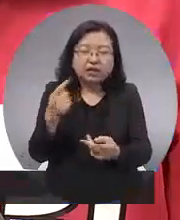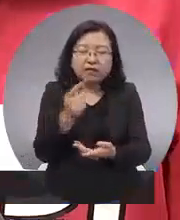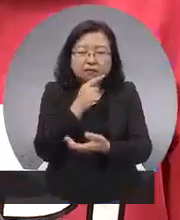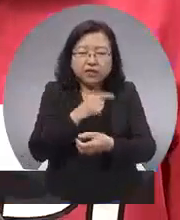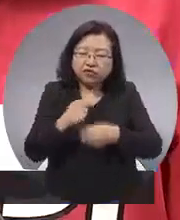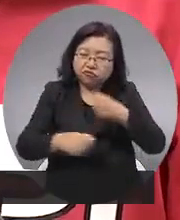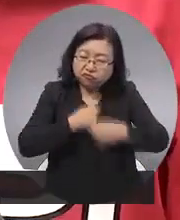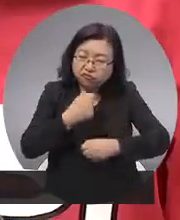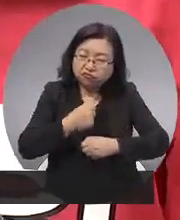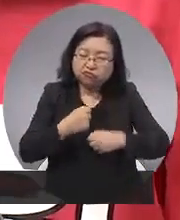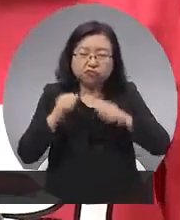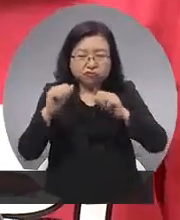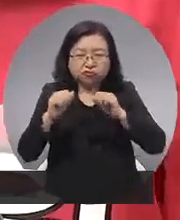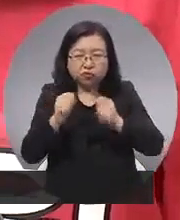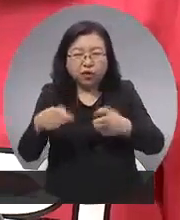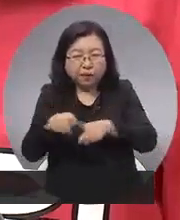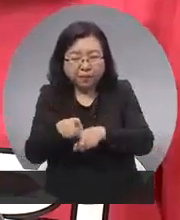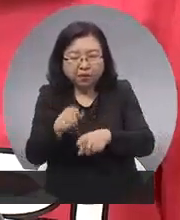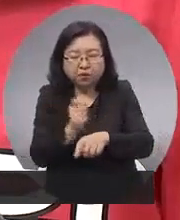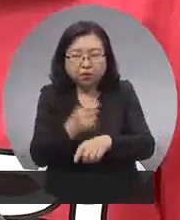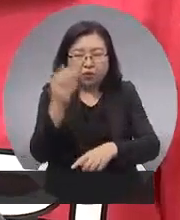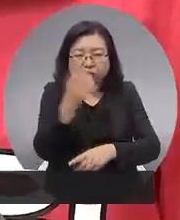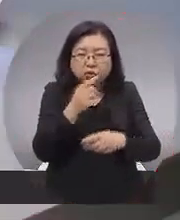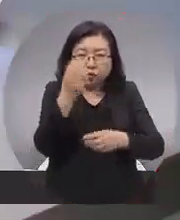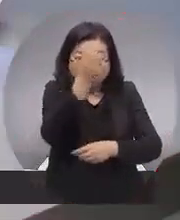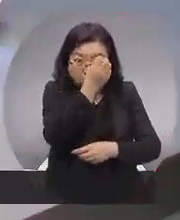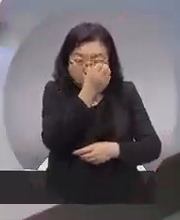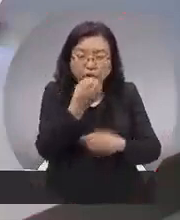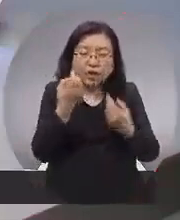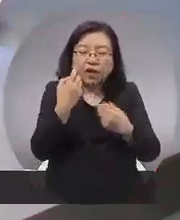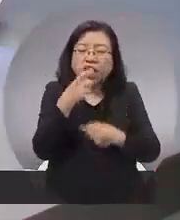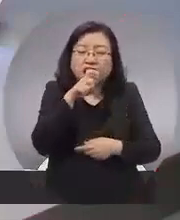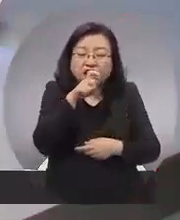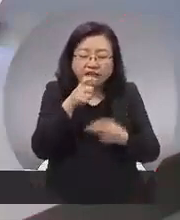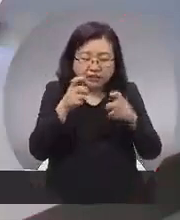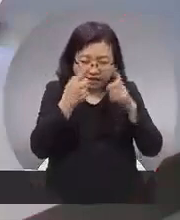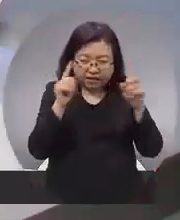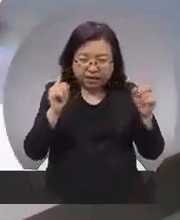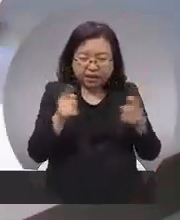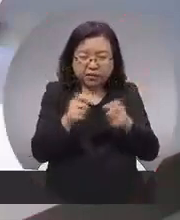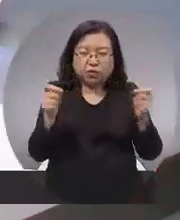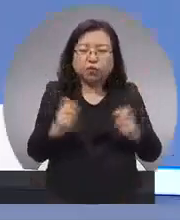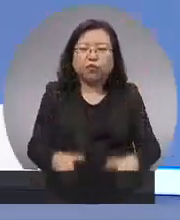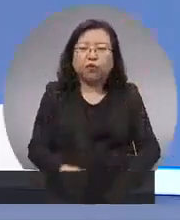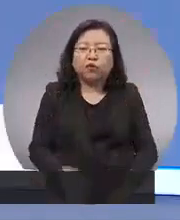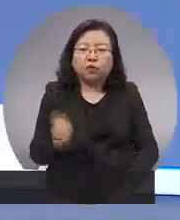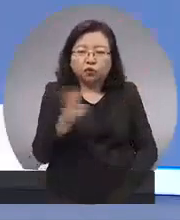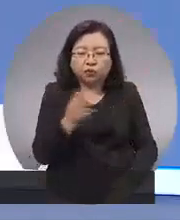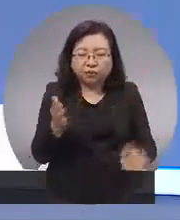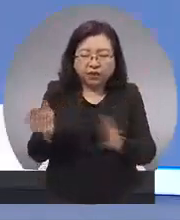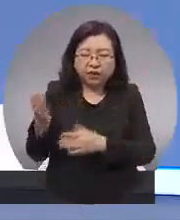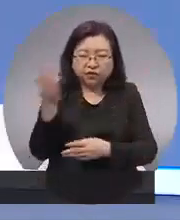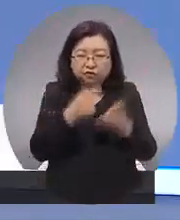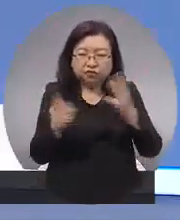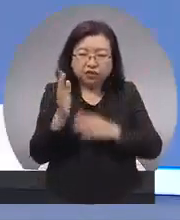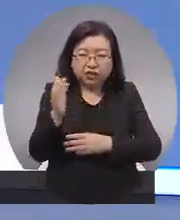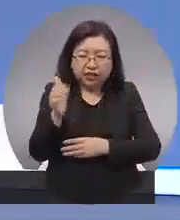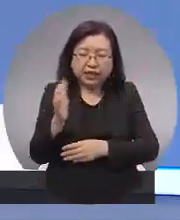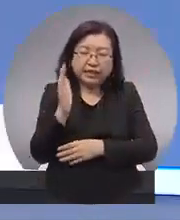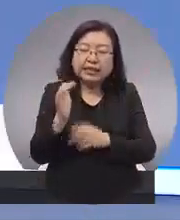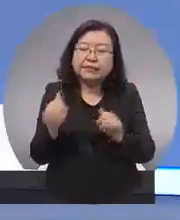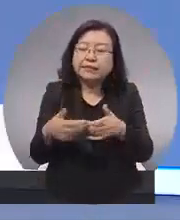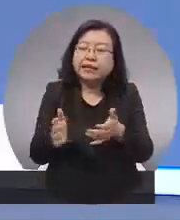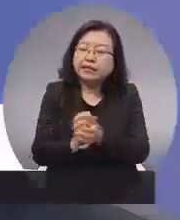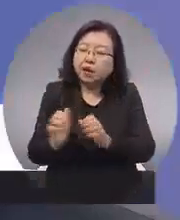이자 청주고 연세대 동문 입니다 중국 최대 도시 수장인 청주시장 n 시민단체 출신으로 청와대